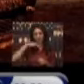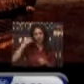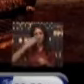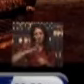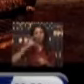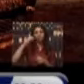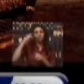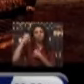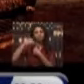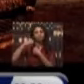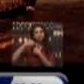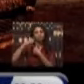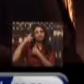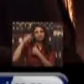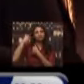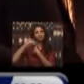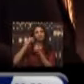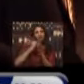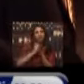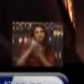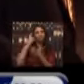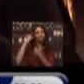وعايشة على ذكرى